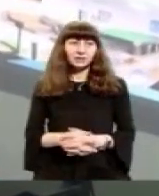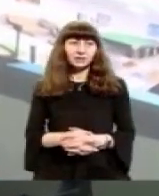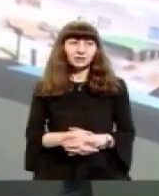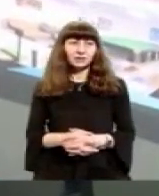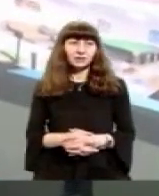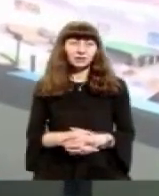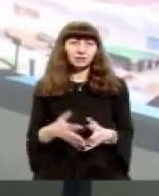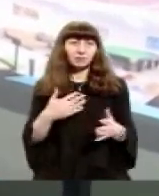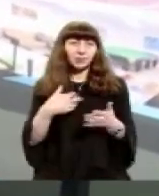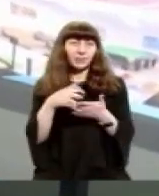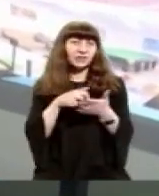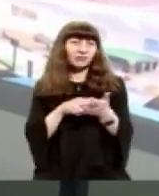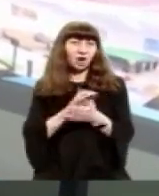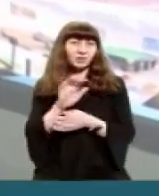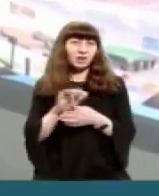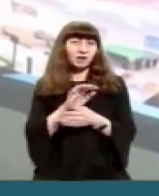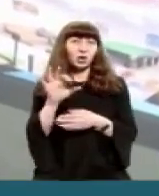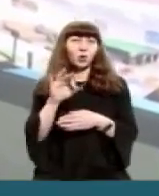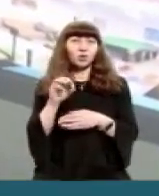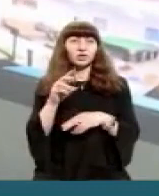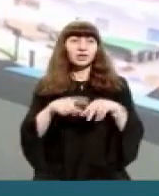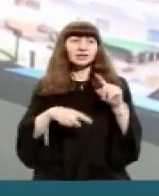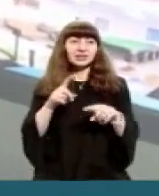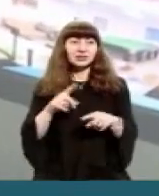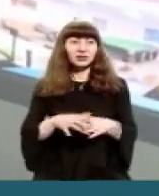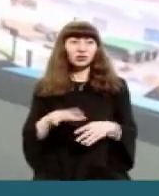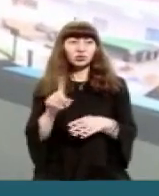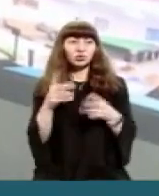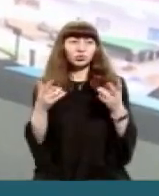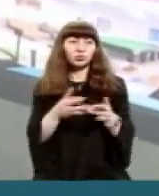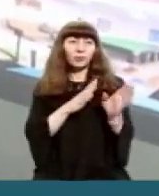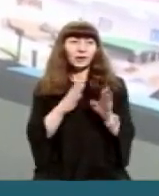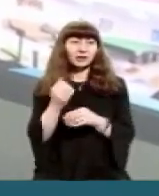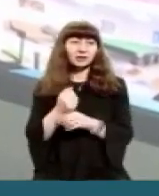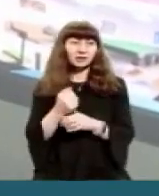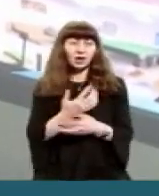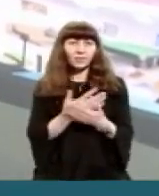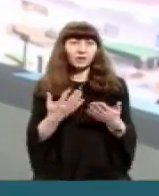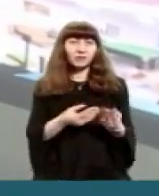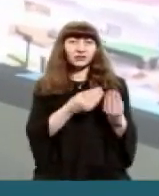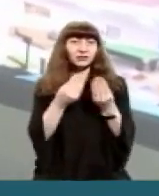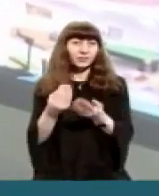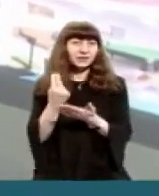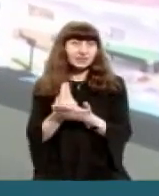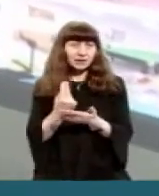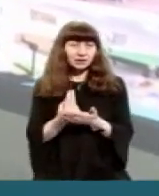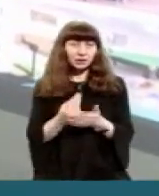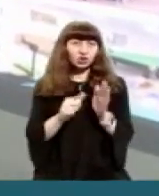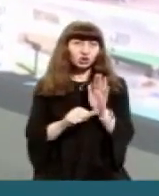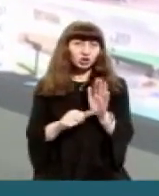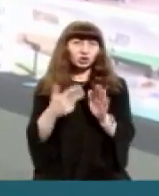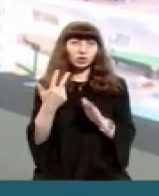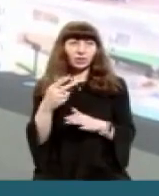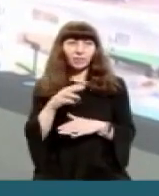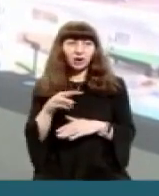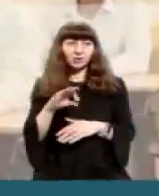На мою почту приходит уже обращение от родителей о том, что надо привести порядок. Мы выделим деньги. Порядка